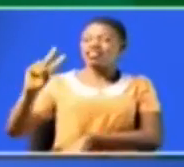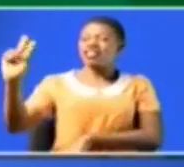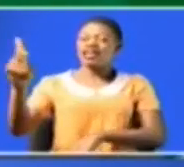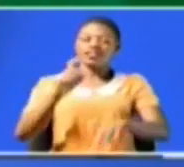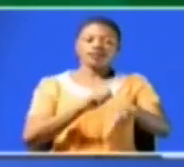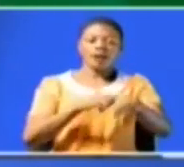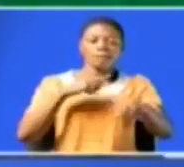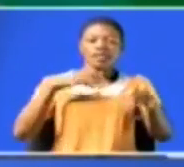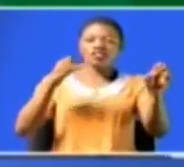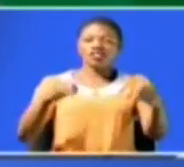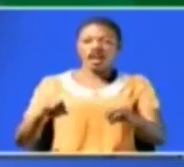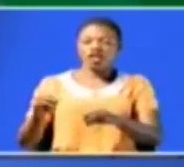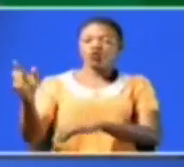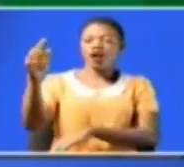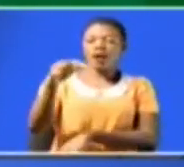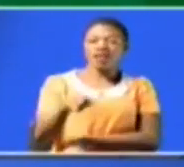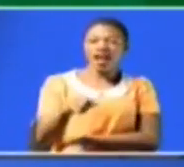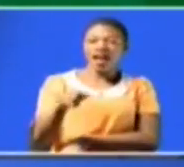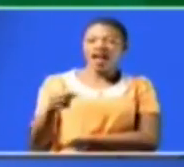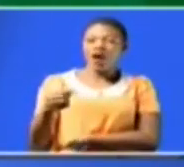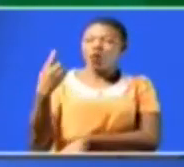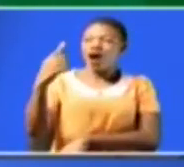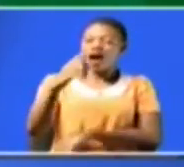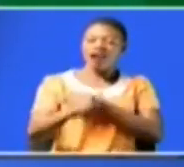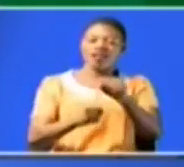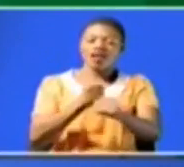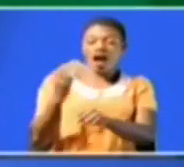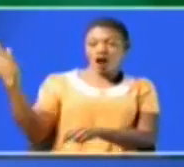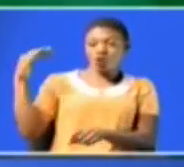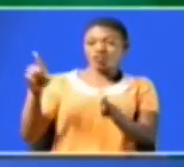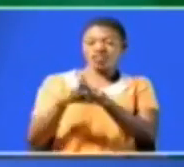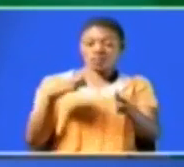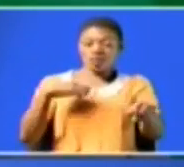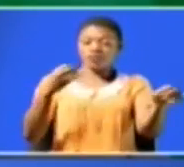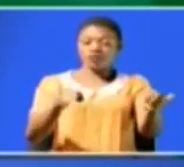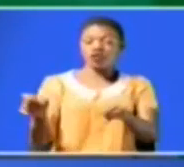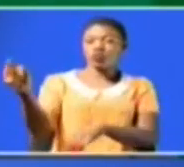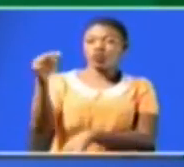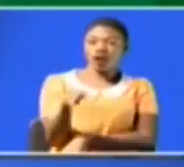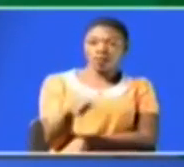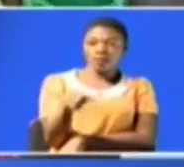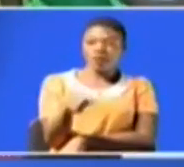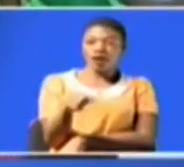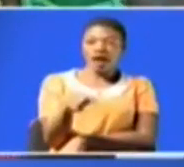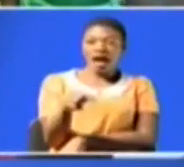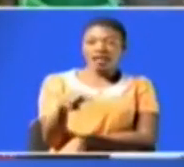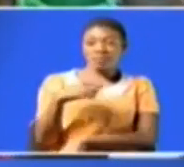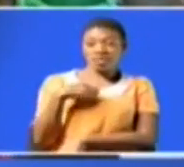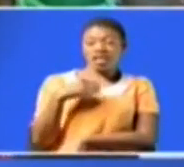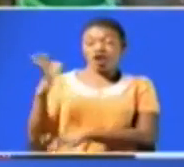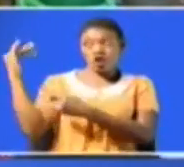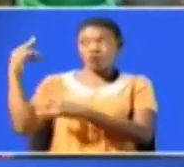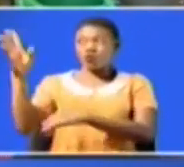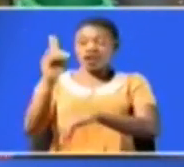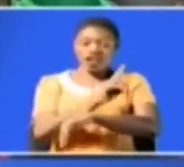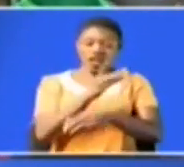second time. I tried to get here maybe 1 year ago, but I always knew that one day I would be here, and now I'm here.